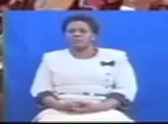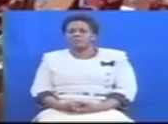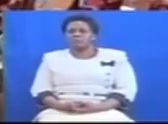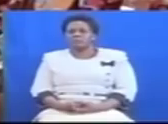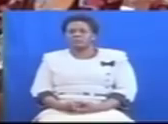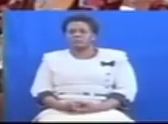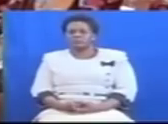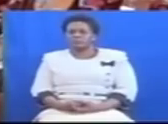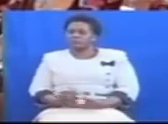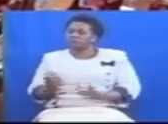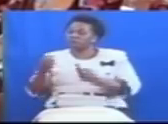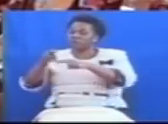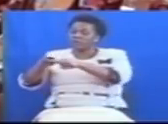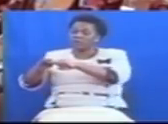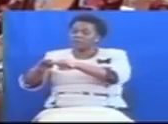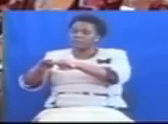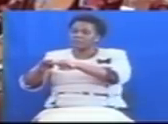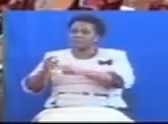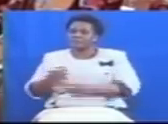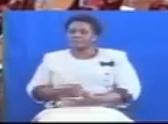Mheshimiwa, tukae.